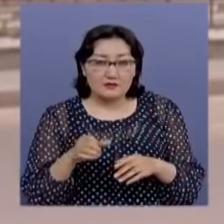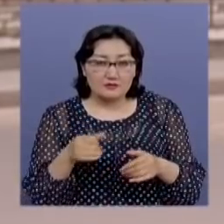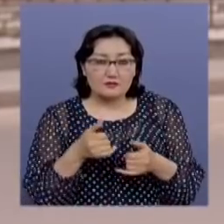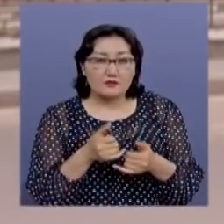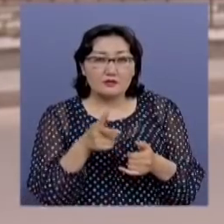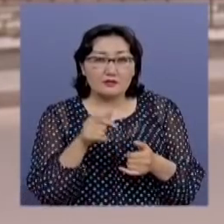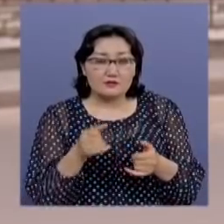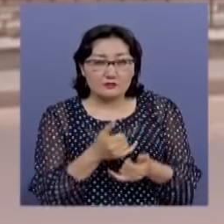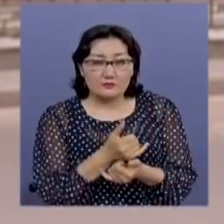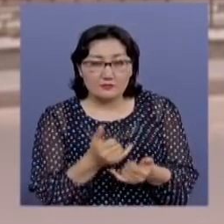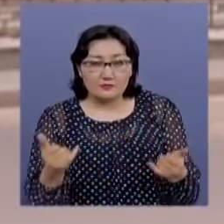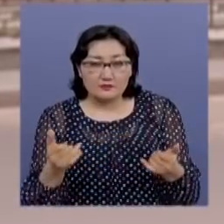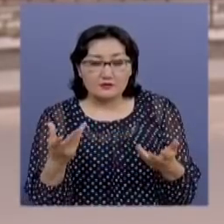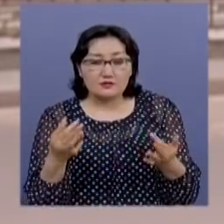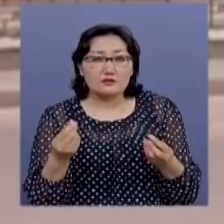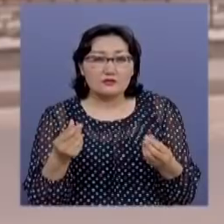қанша қаржы сұрап отырсыздар?